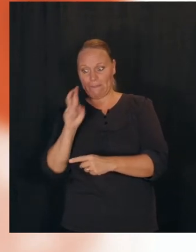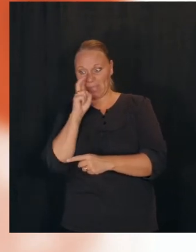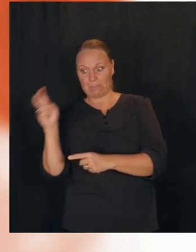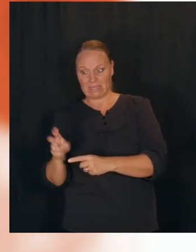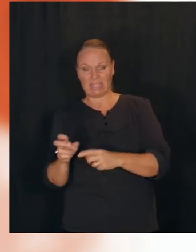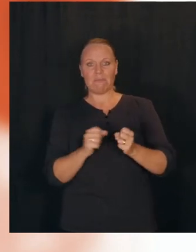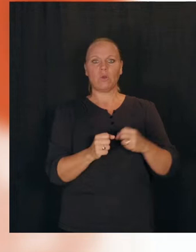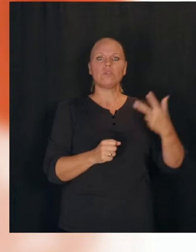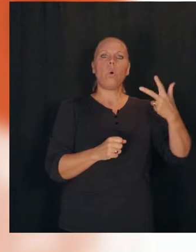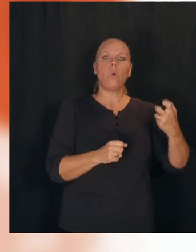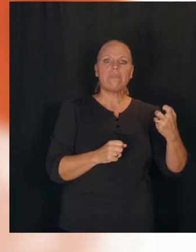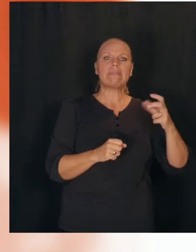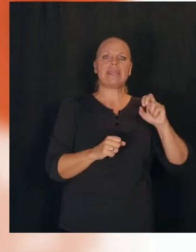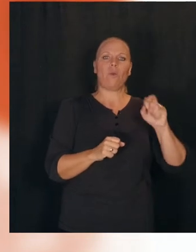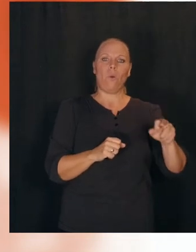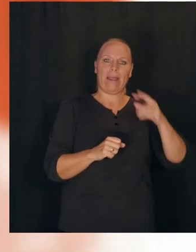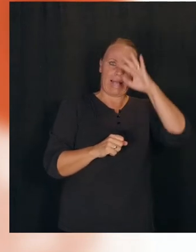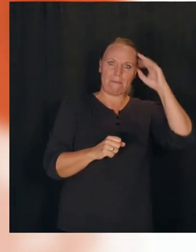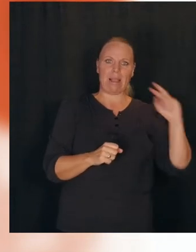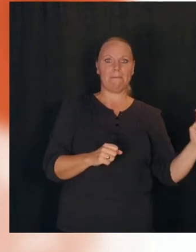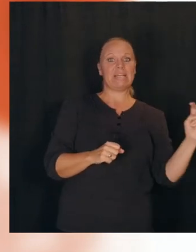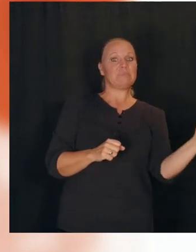att tänka. Nästa.